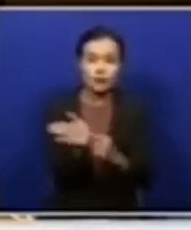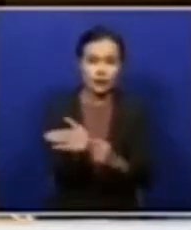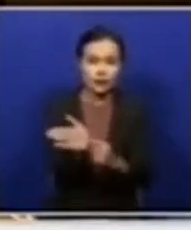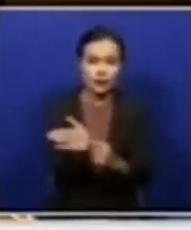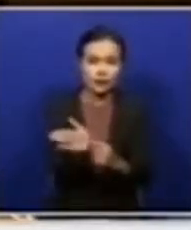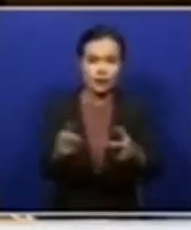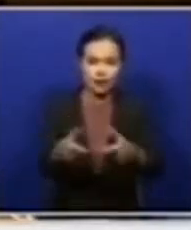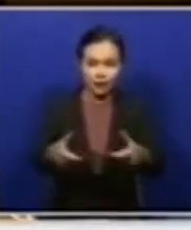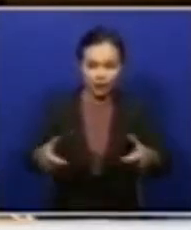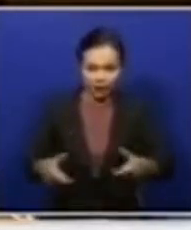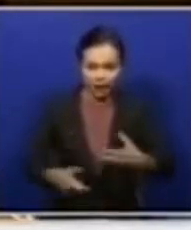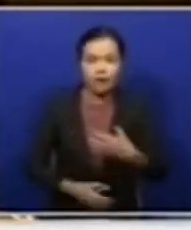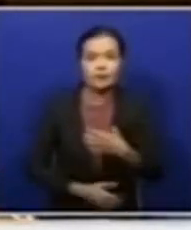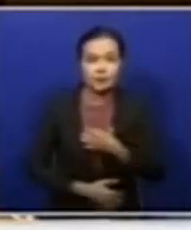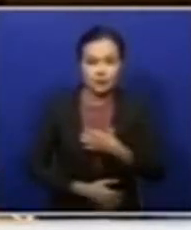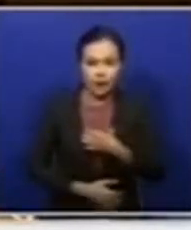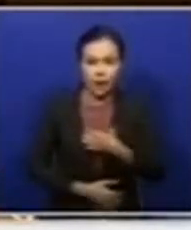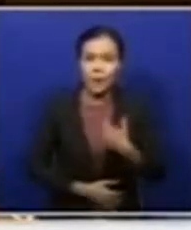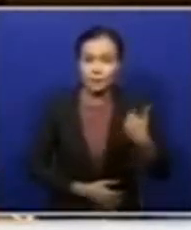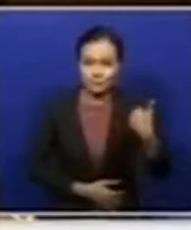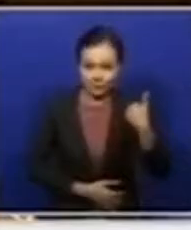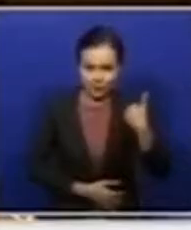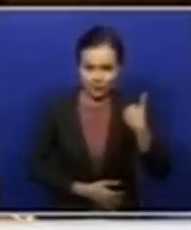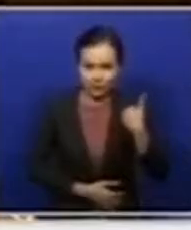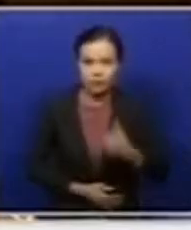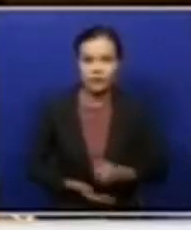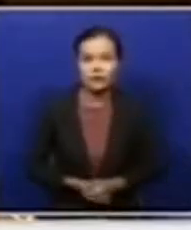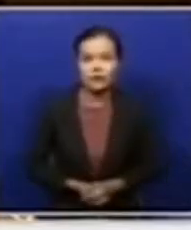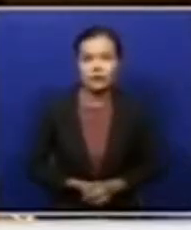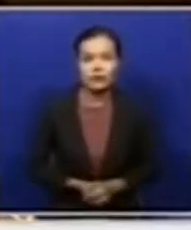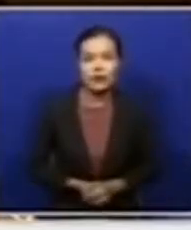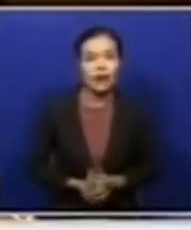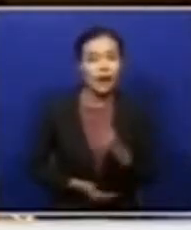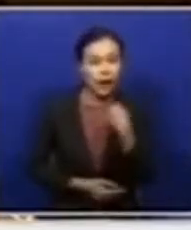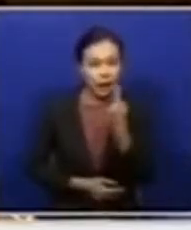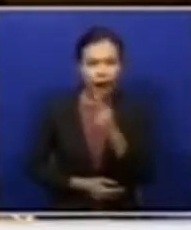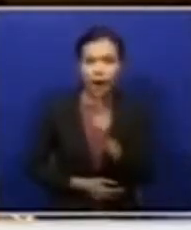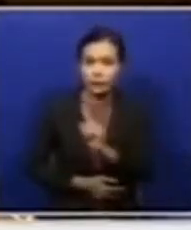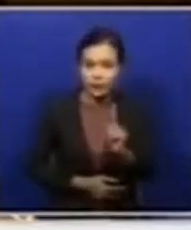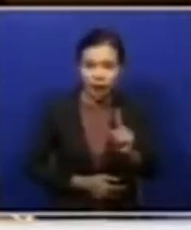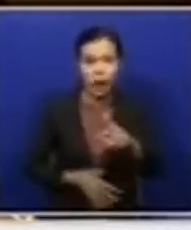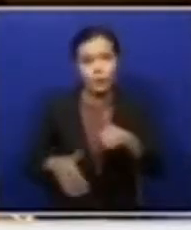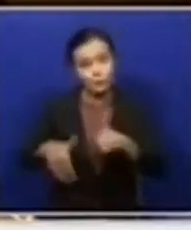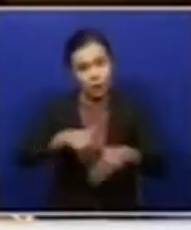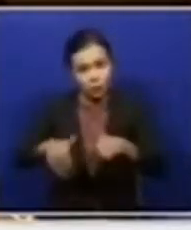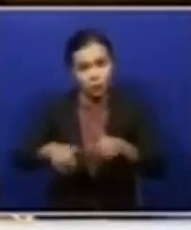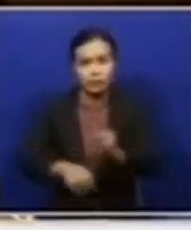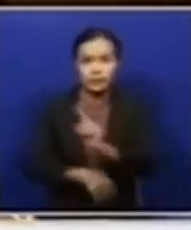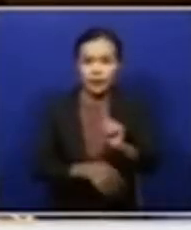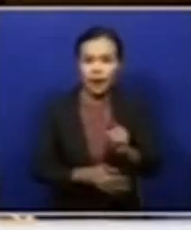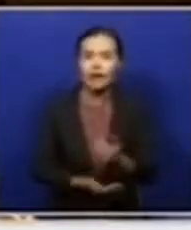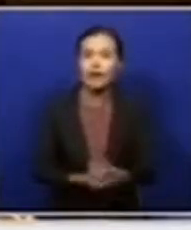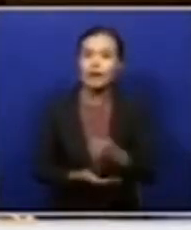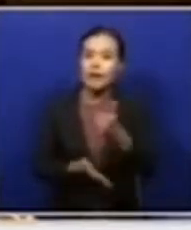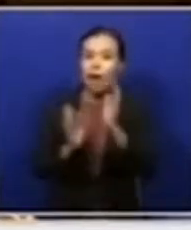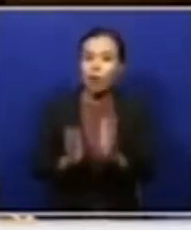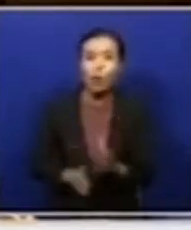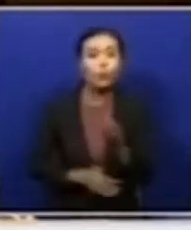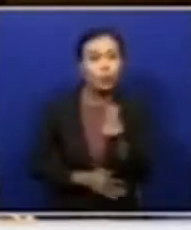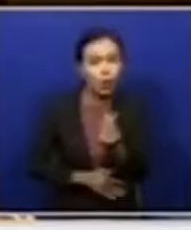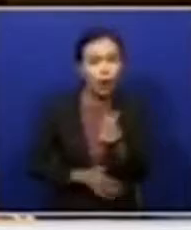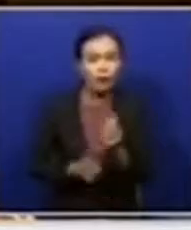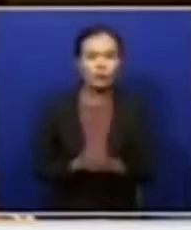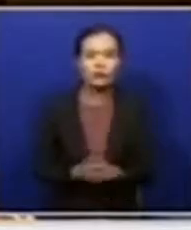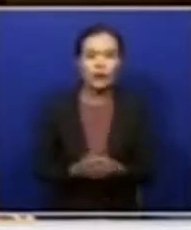านคืออยากได้ให้มีว่ามีใครที่ไหนประชากรประชาชนที่ไหนได้กี่คนนะครับปริม